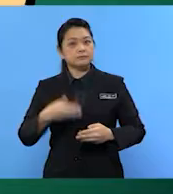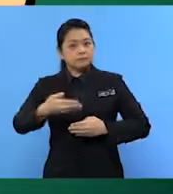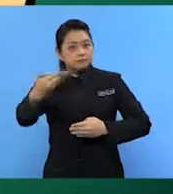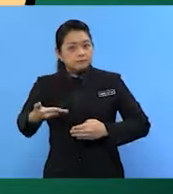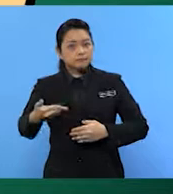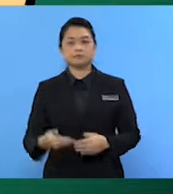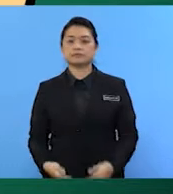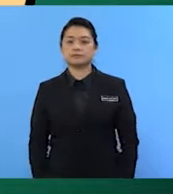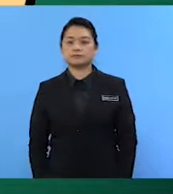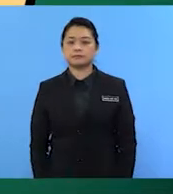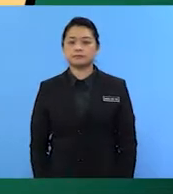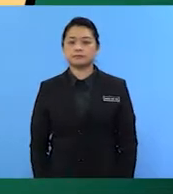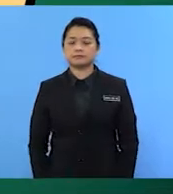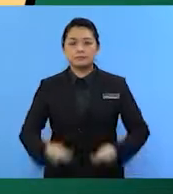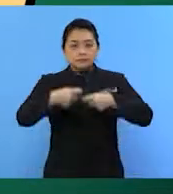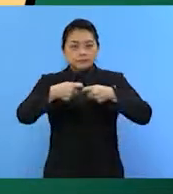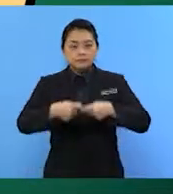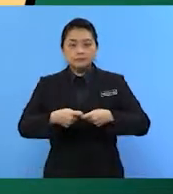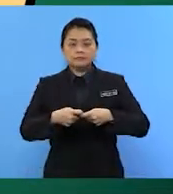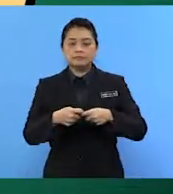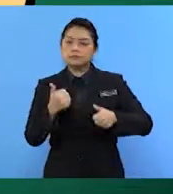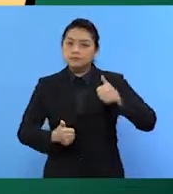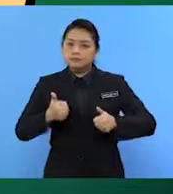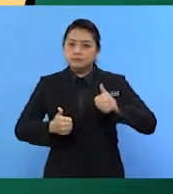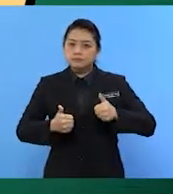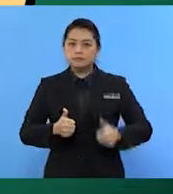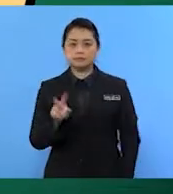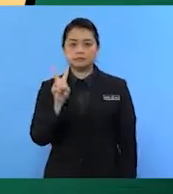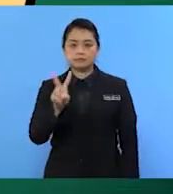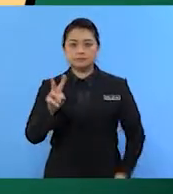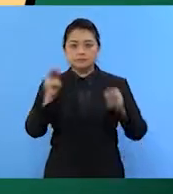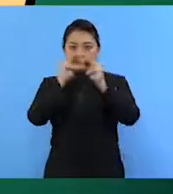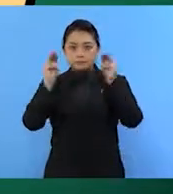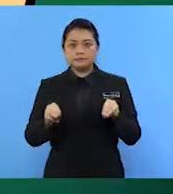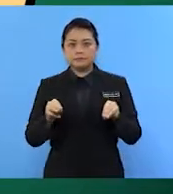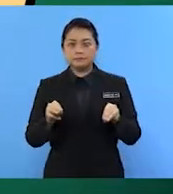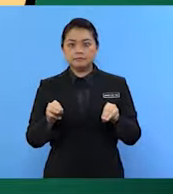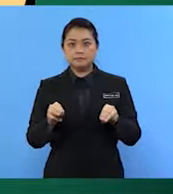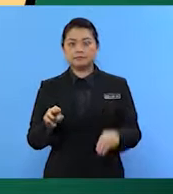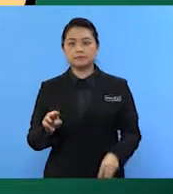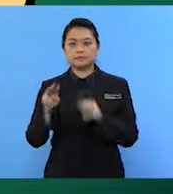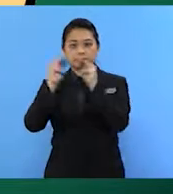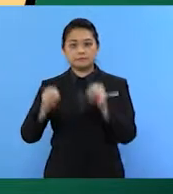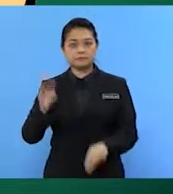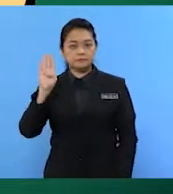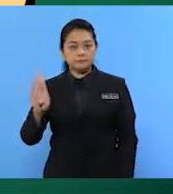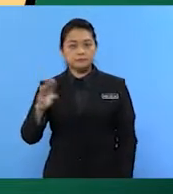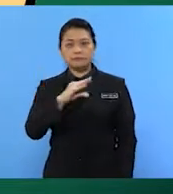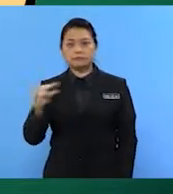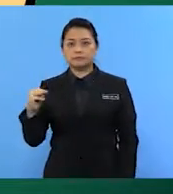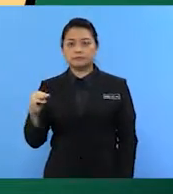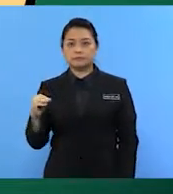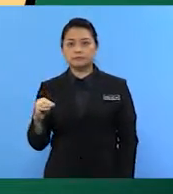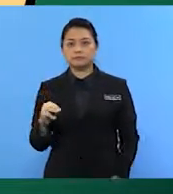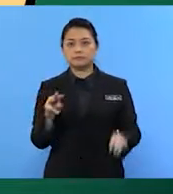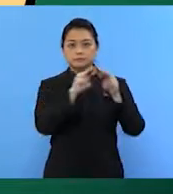seterusnya, iaitu menentukan sama ada dua matriks, matriks P dan